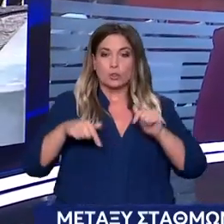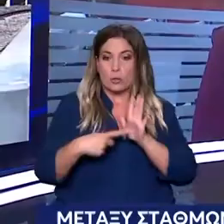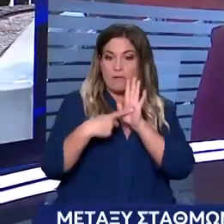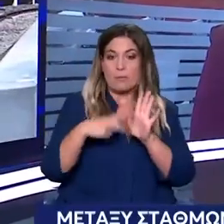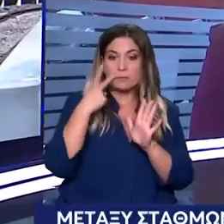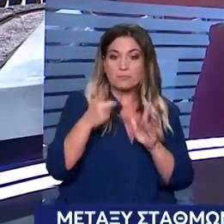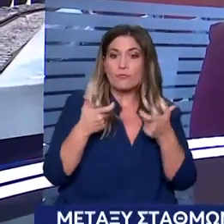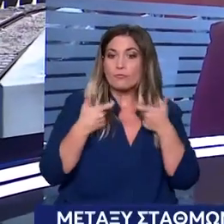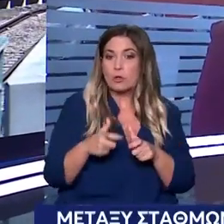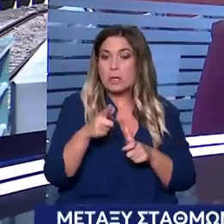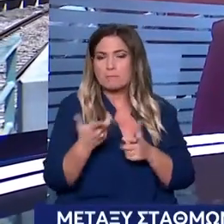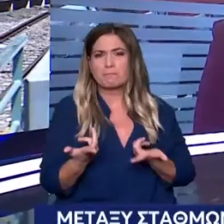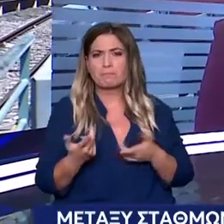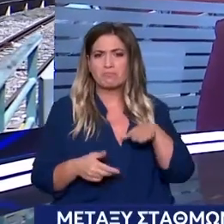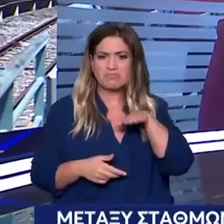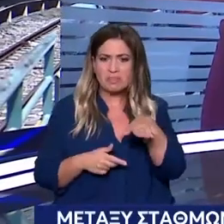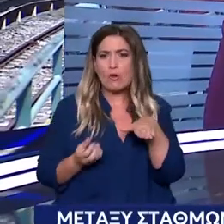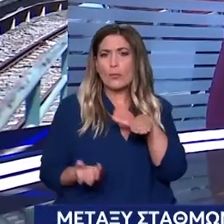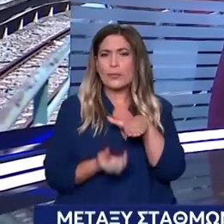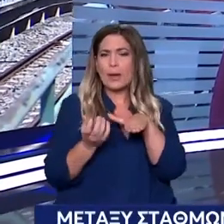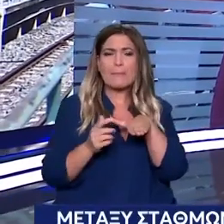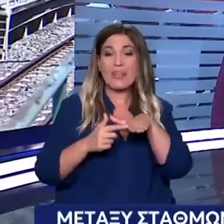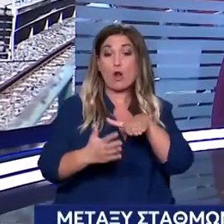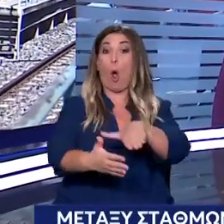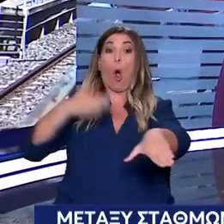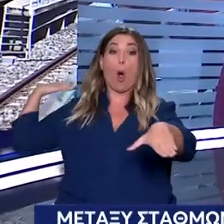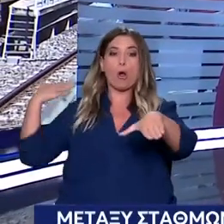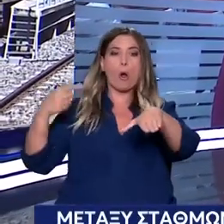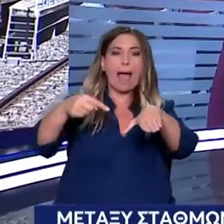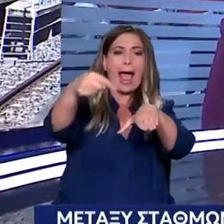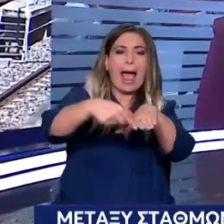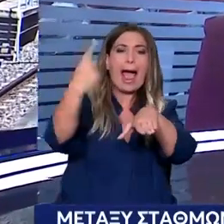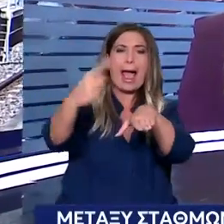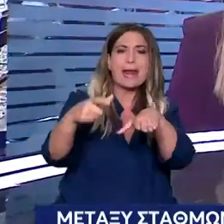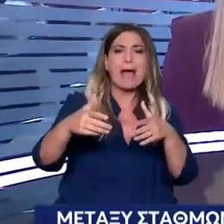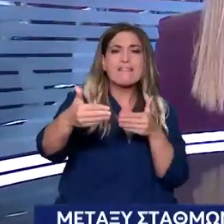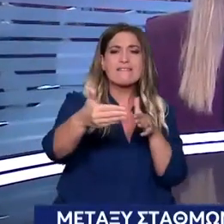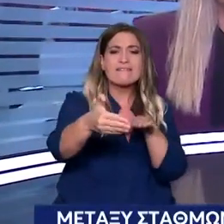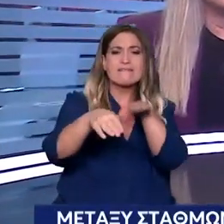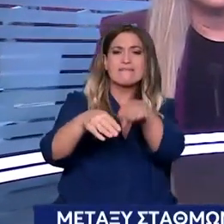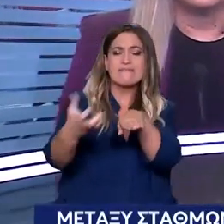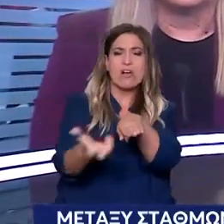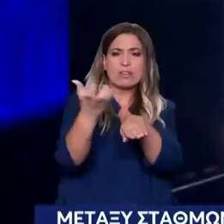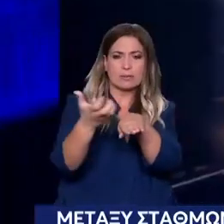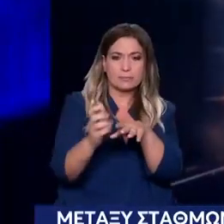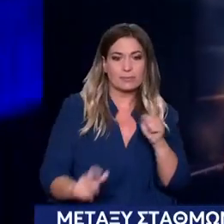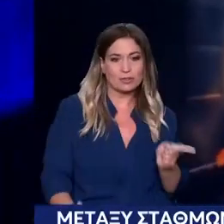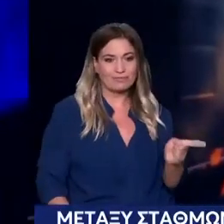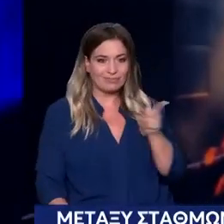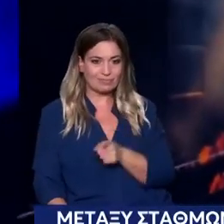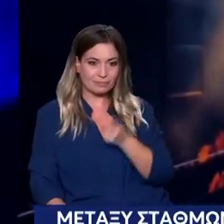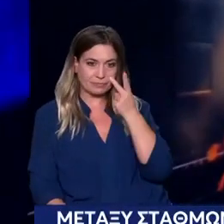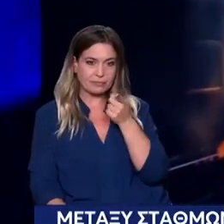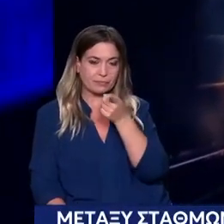όπου φαίνεται πραγματικά να υπάρχει αυτή η φωτιά σε ένα σημείο. Πέρασε μπροστά μας μια φωτογραφία, την είδα πριν από. Εδώ. Βλέπουμε και εδώ